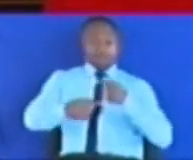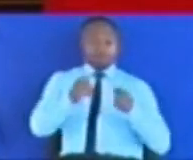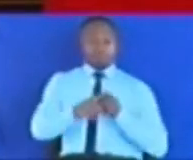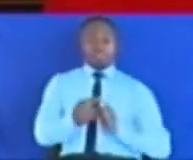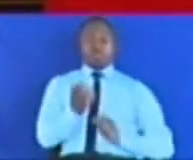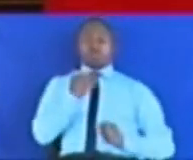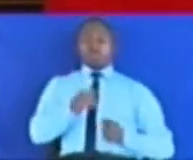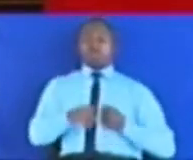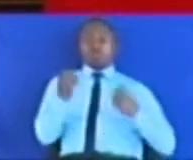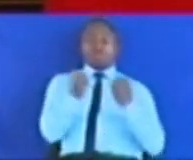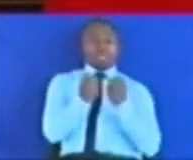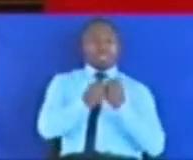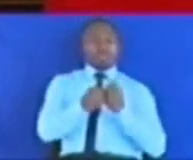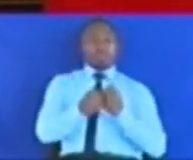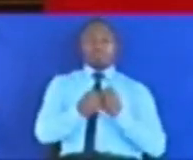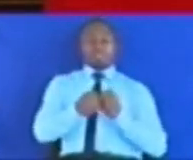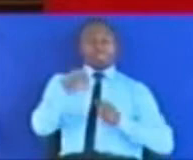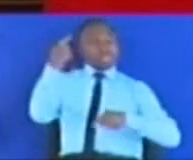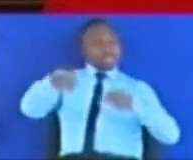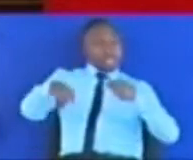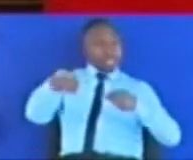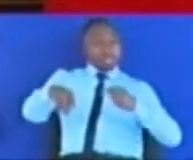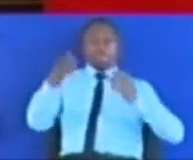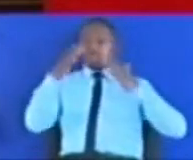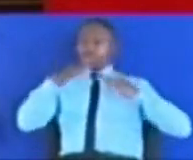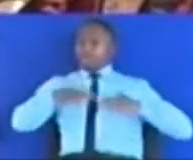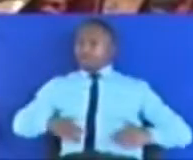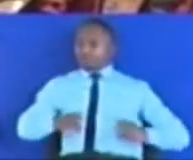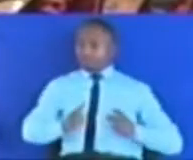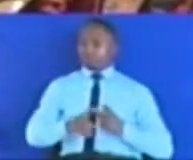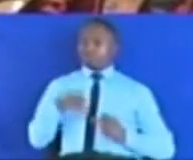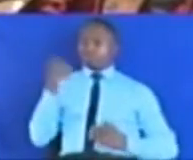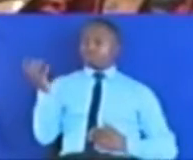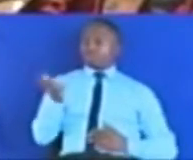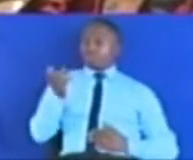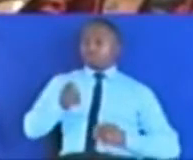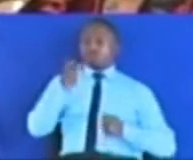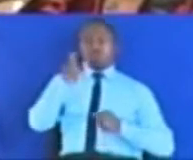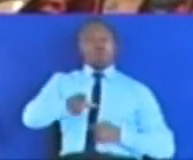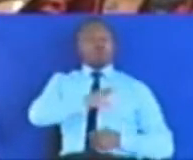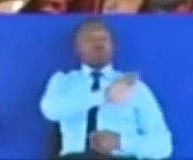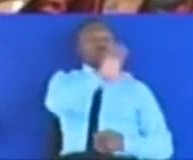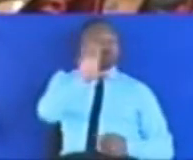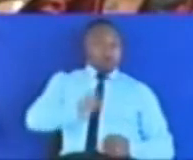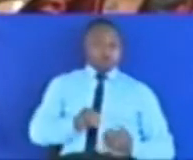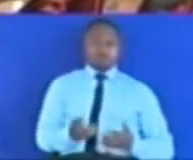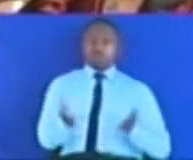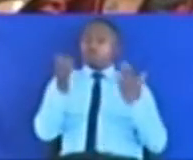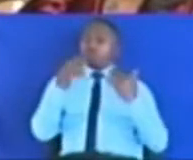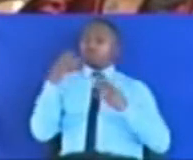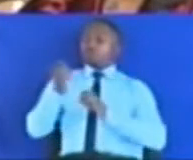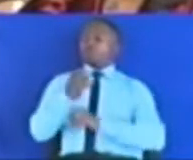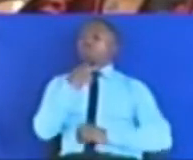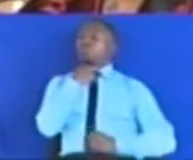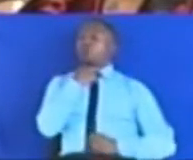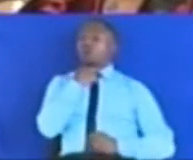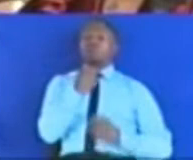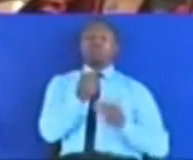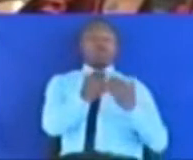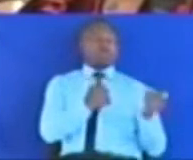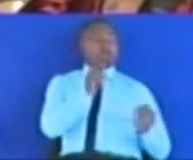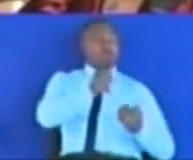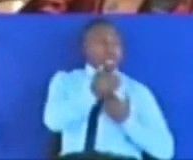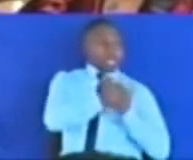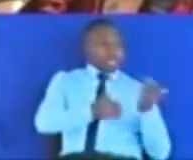kutaka tutengeneze sera ya afya ya jamii kwa watu wote, tunaweza tukapata kikwazo sana, kwa sababu